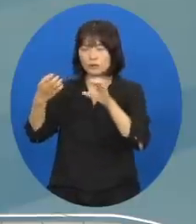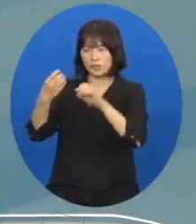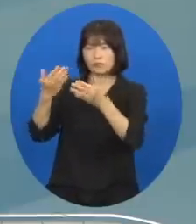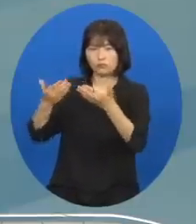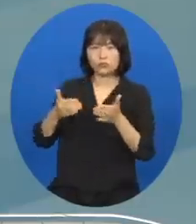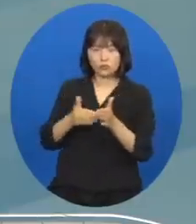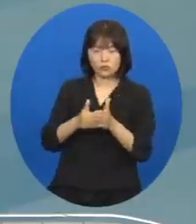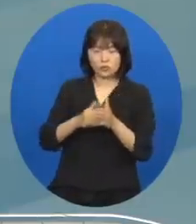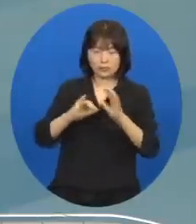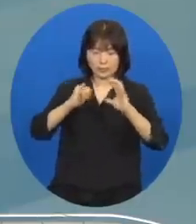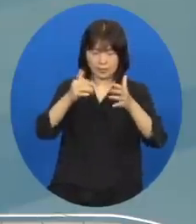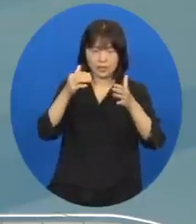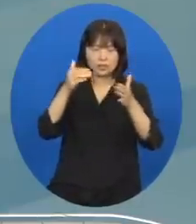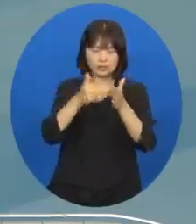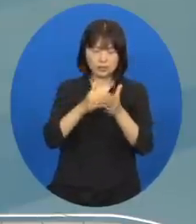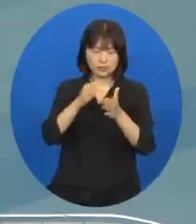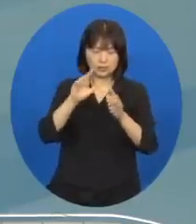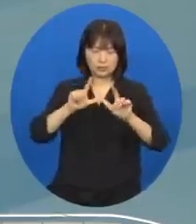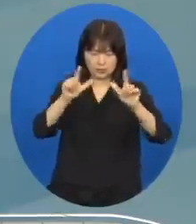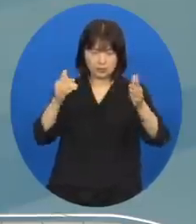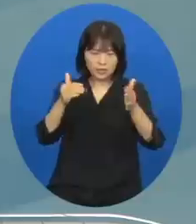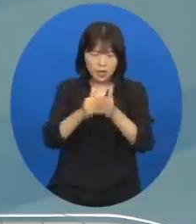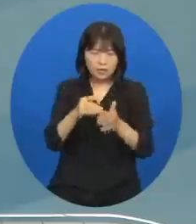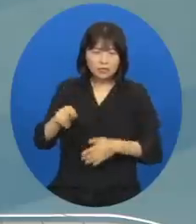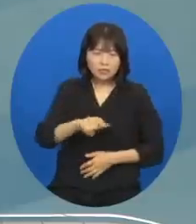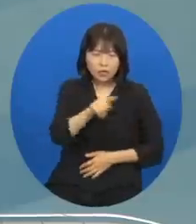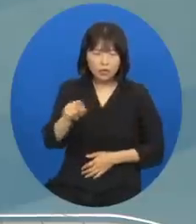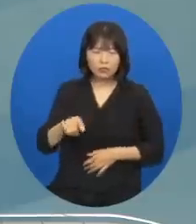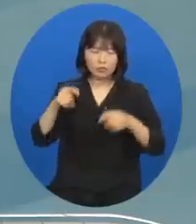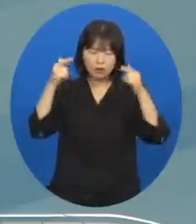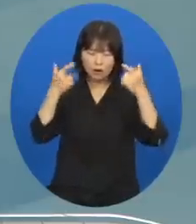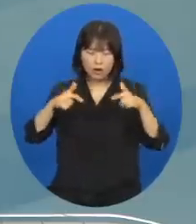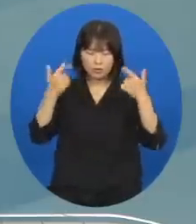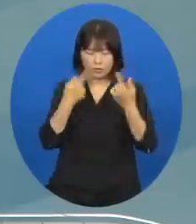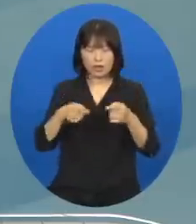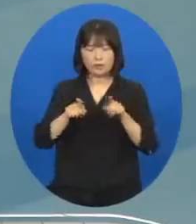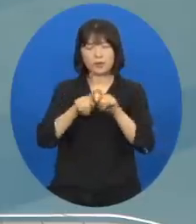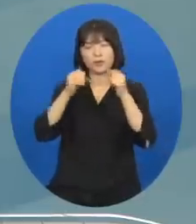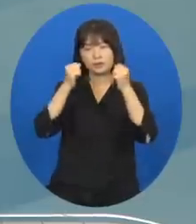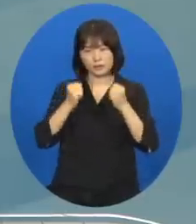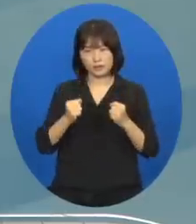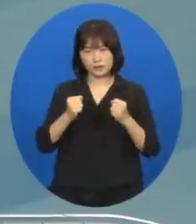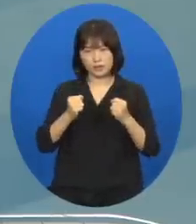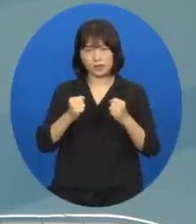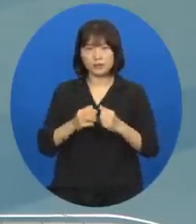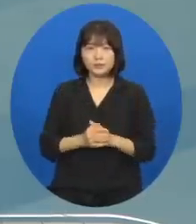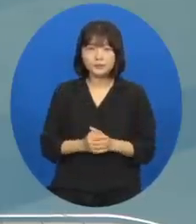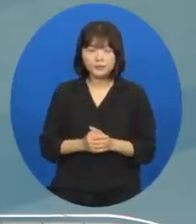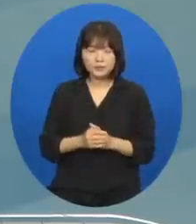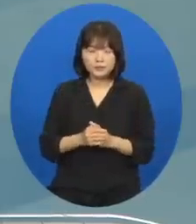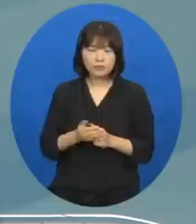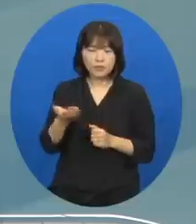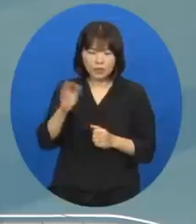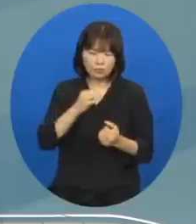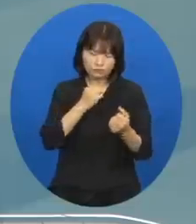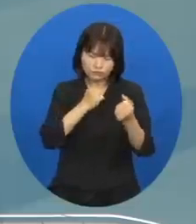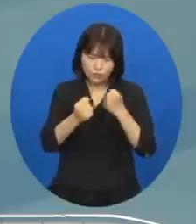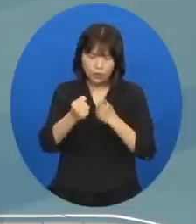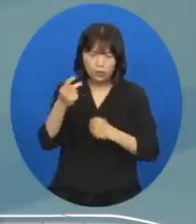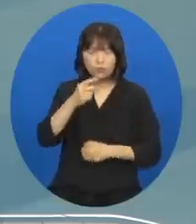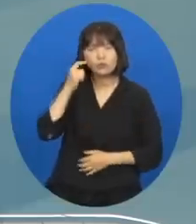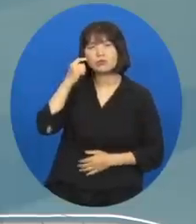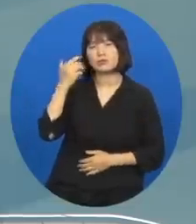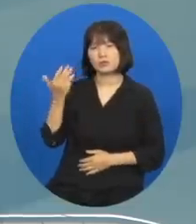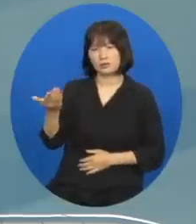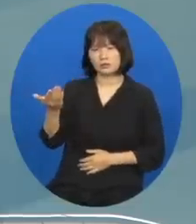세상 끝날까지 내가 너희와 항상 함께 있으리라. 그럼에도 불구하고 또